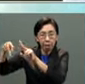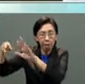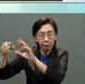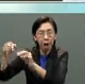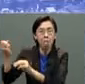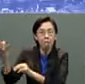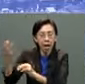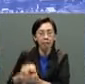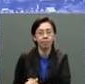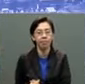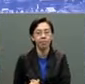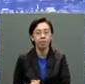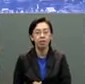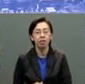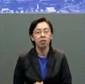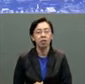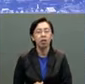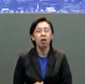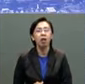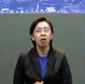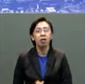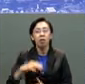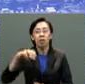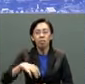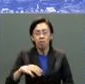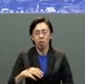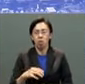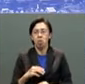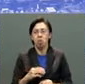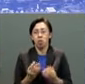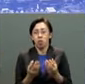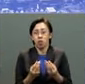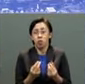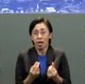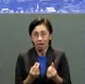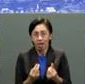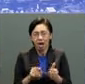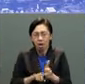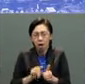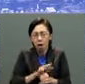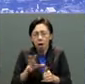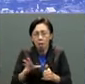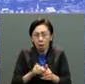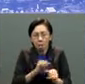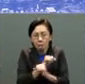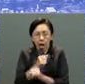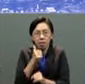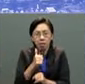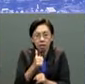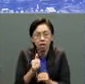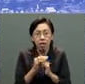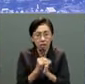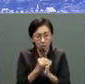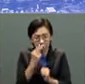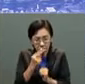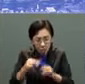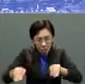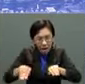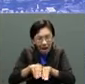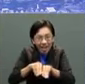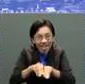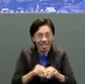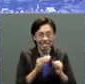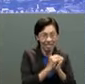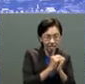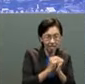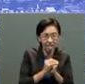าก็ถึงแม้เขาจะบอกว่าเขาควบคุมตัวเลขของภายในประเทศได้ดีแต่อย่างที่บอกนะครับว่าถ้าพรมแดนหรือการ